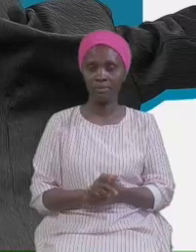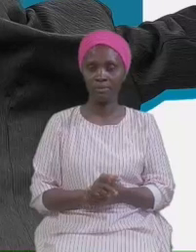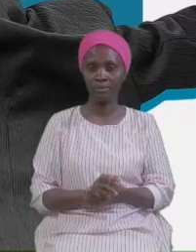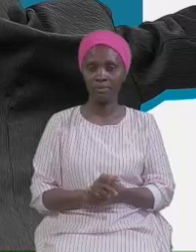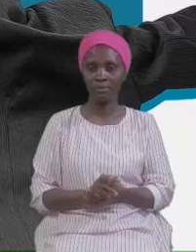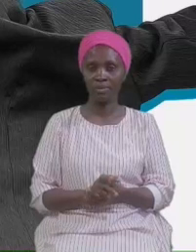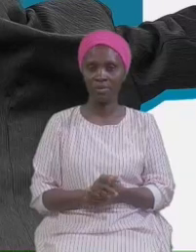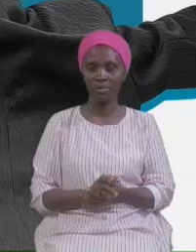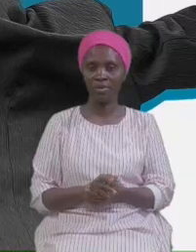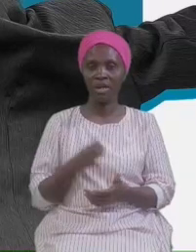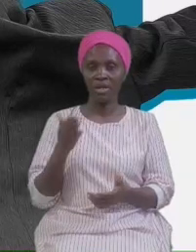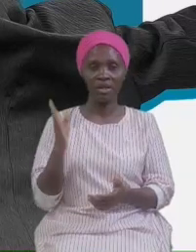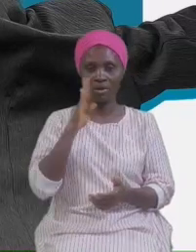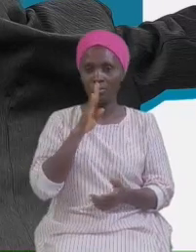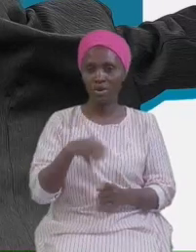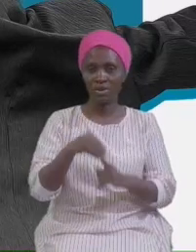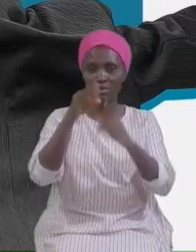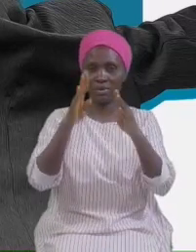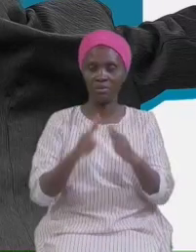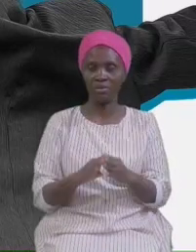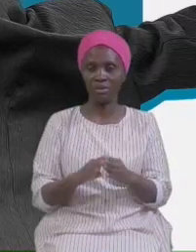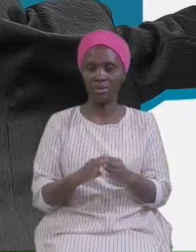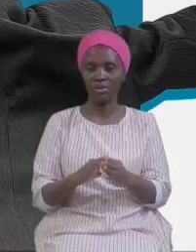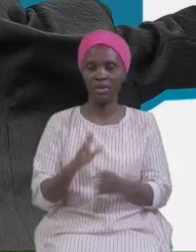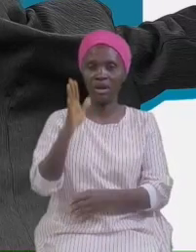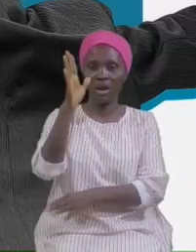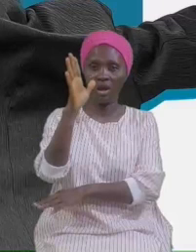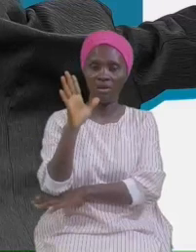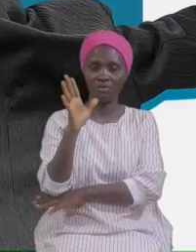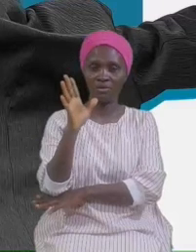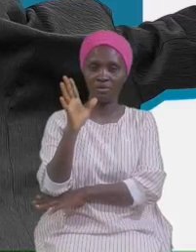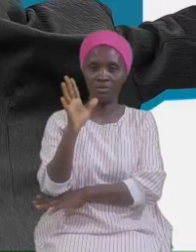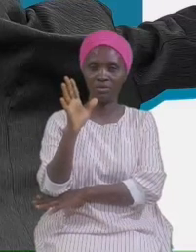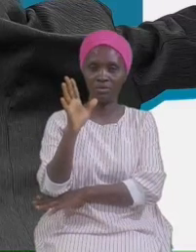+234 91 54 44 62. Il y aura une séance spéciale organisée pour vous.